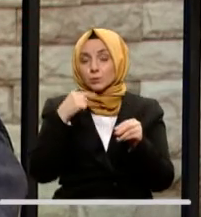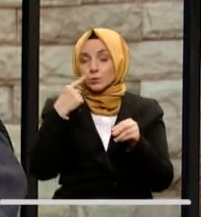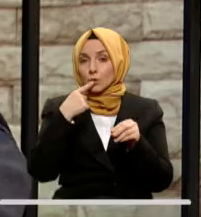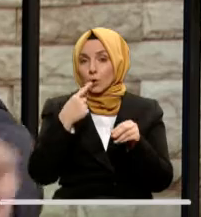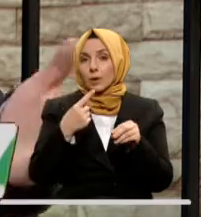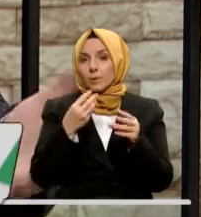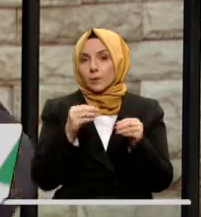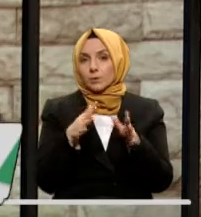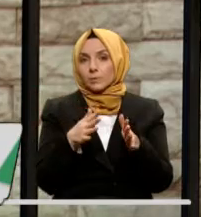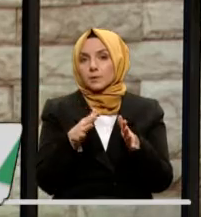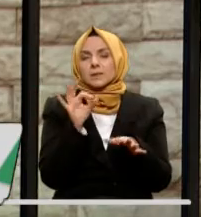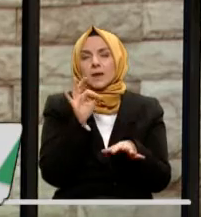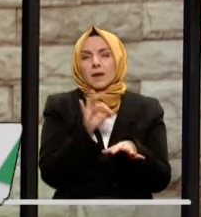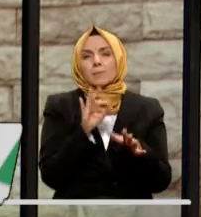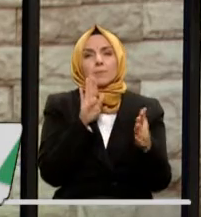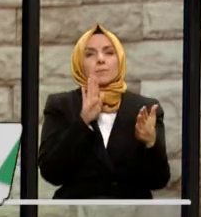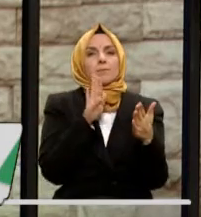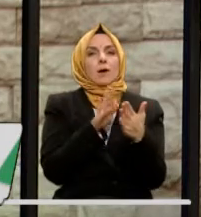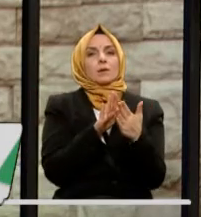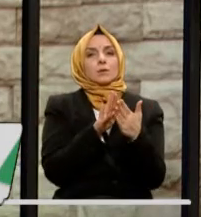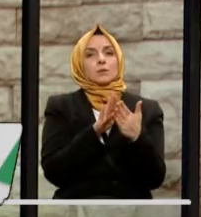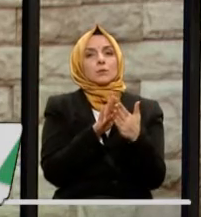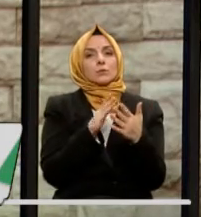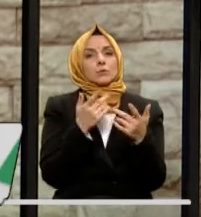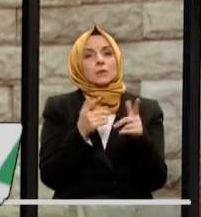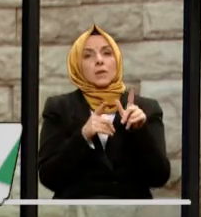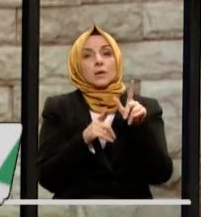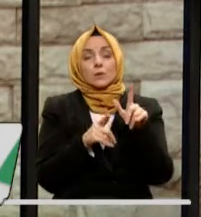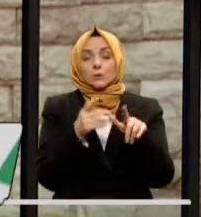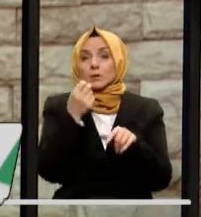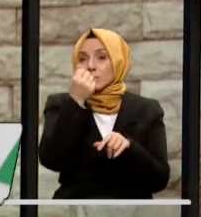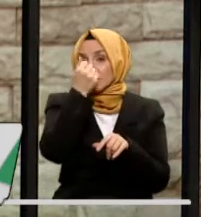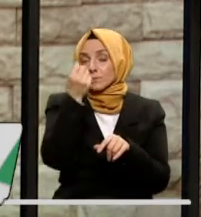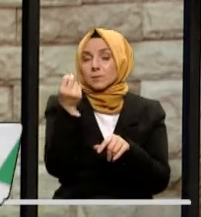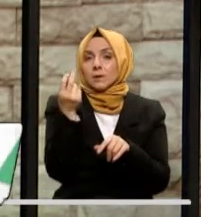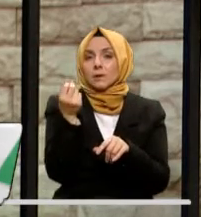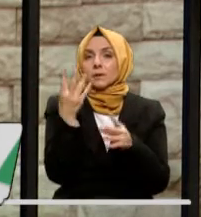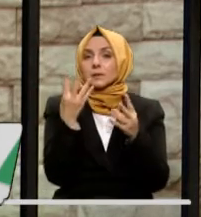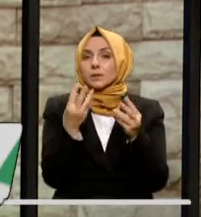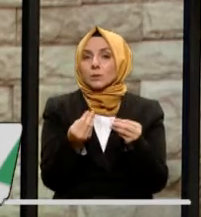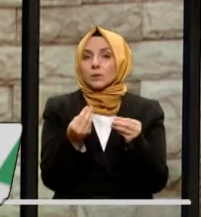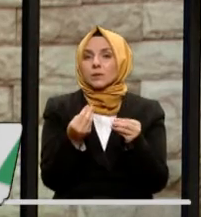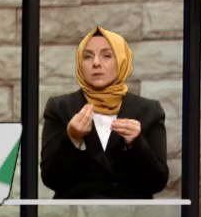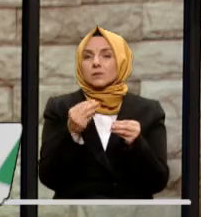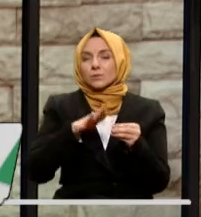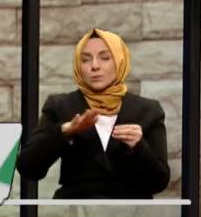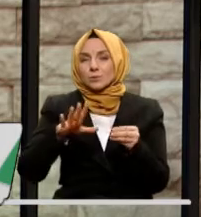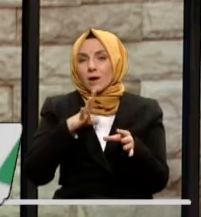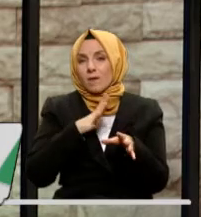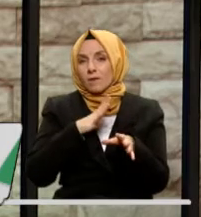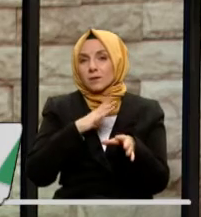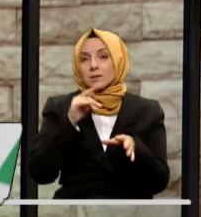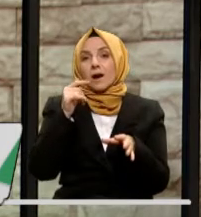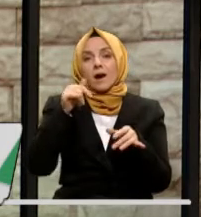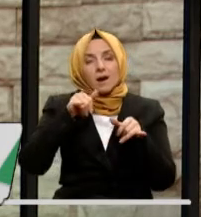Biz hep karşılaşıyoruz işte lösemili Çocuklarımız var en büyük Hedef kitle onlar var Aynı kan